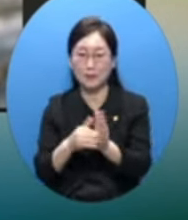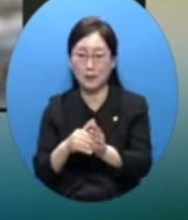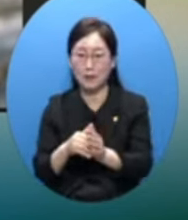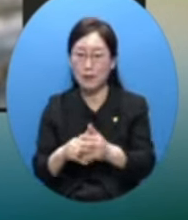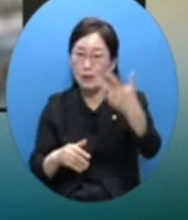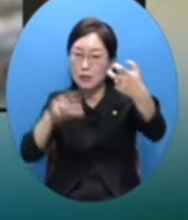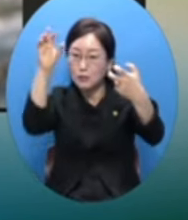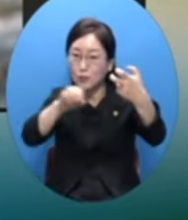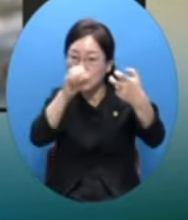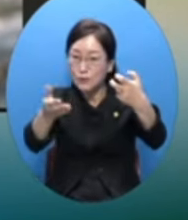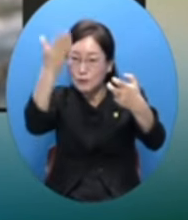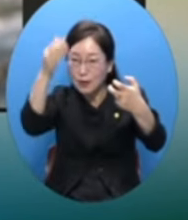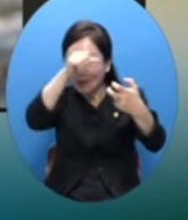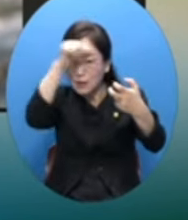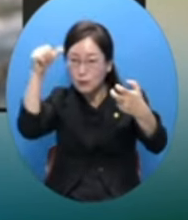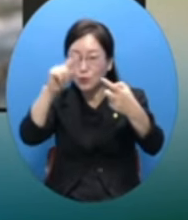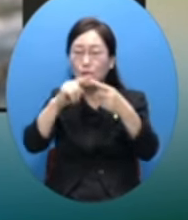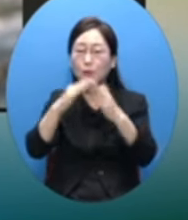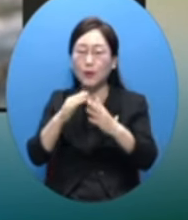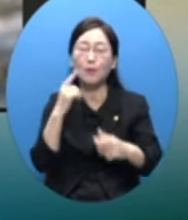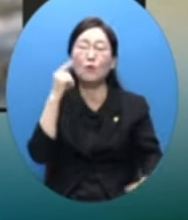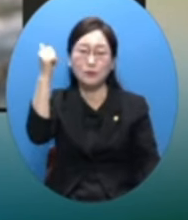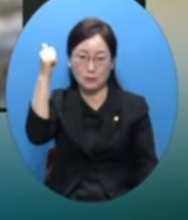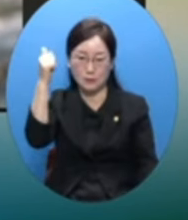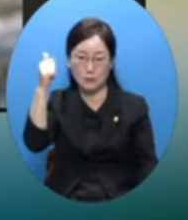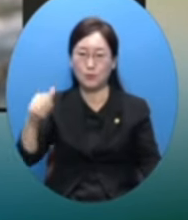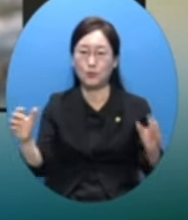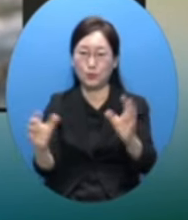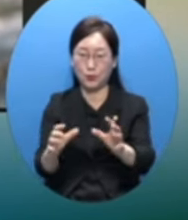70% 이상이 다 장로교 목사님들입니다. 그런데